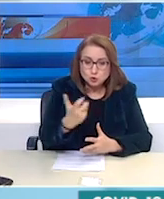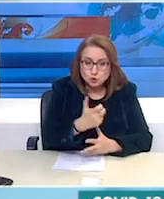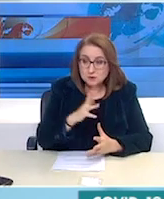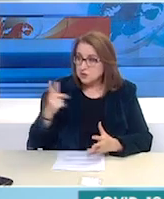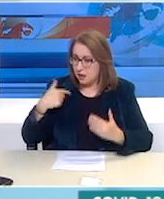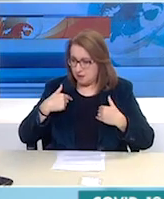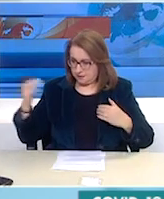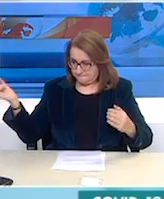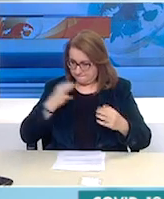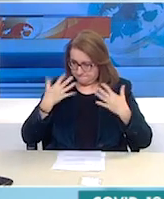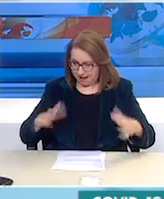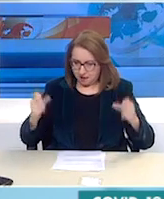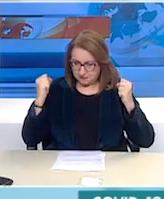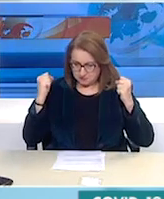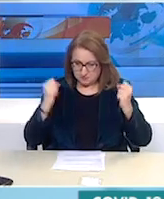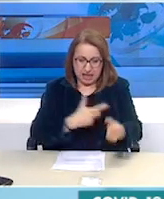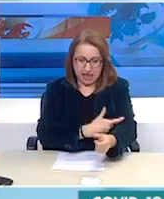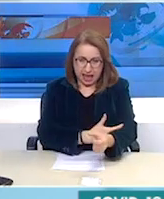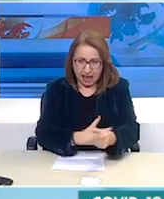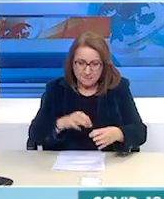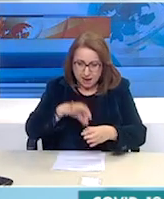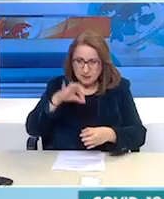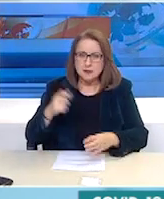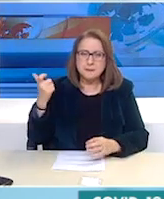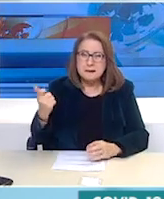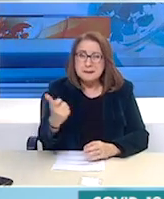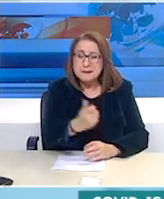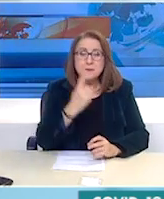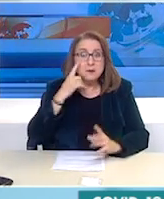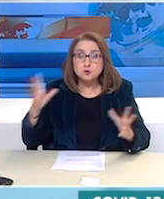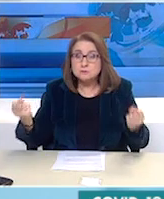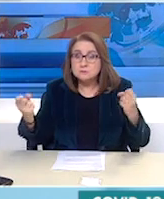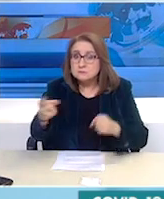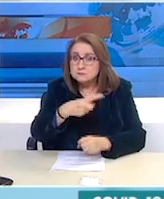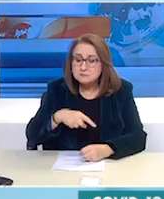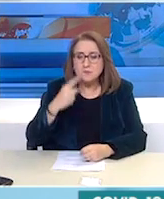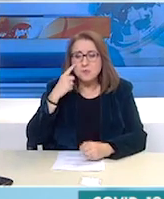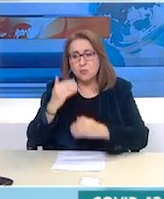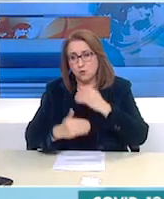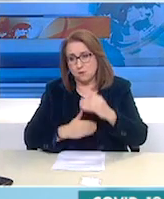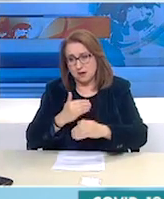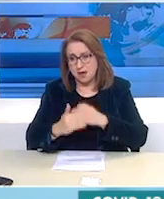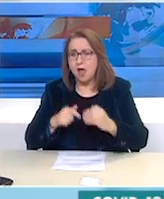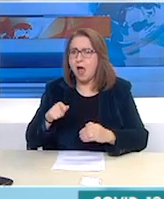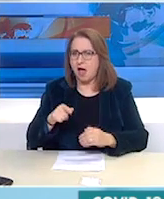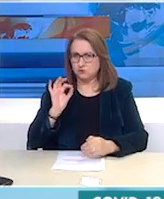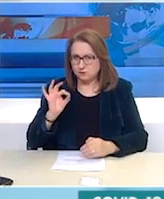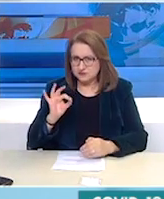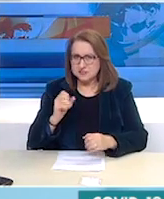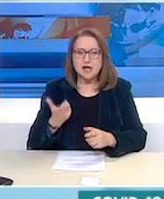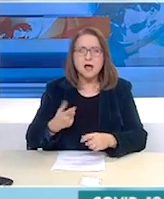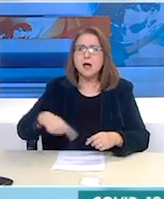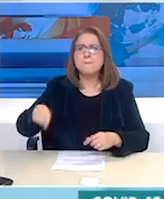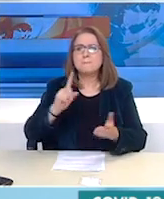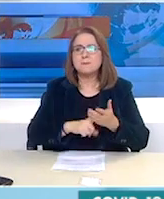νοσοκομείων αυτή τη βδομάδα με σκοπό να προχωρήσει άμεσα. Ένα τέτοιο πρόγραμμα λειτουργεί, όπως καταλαβαίνετε, με λίστα εθελοντών που ήταν θετικοί